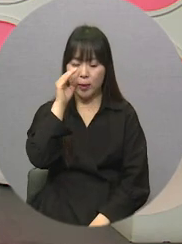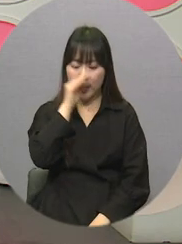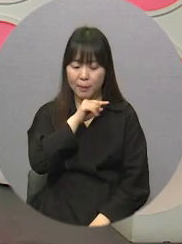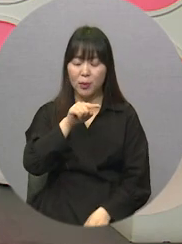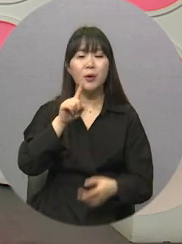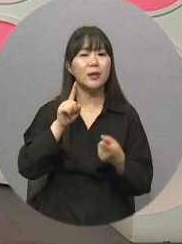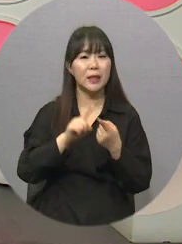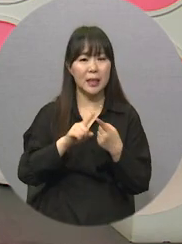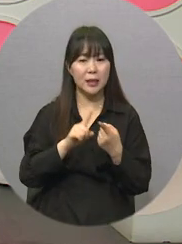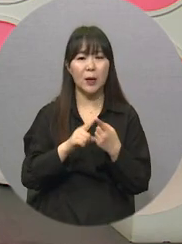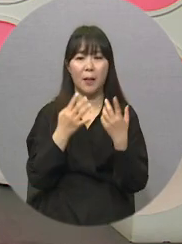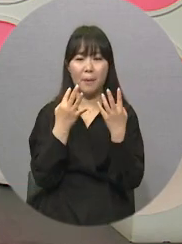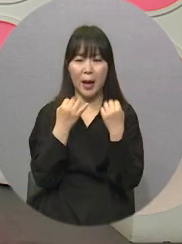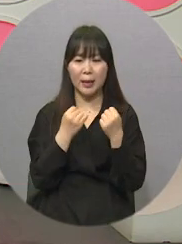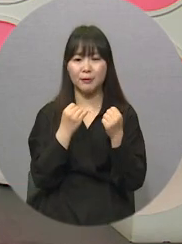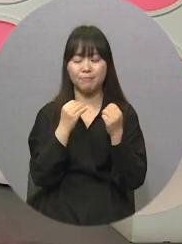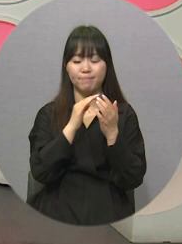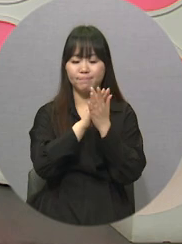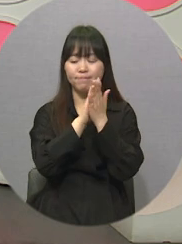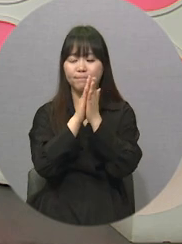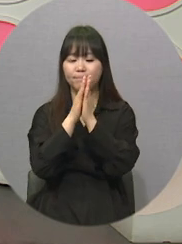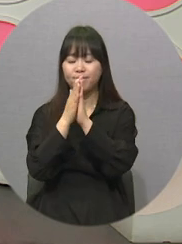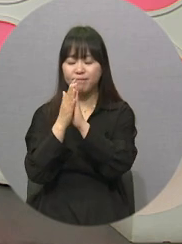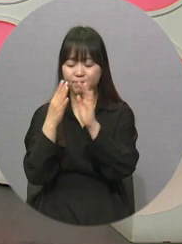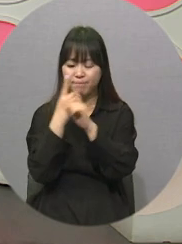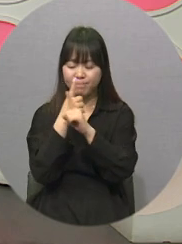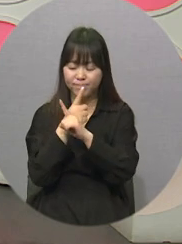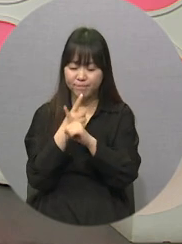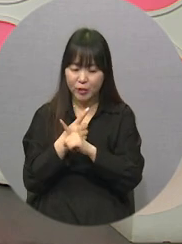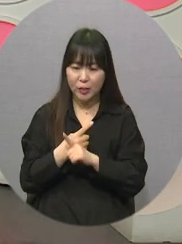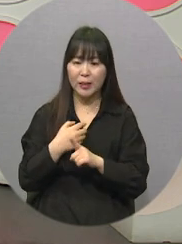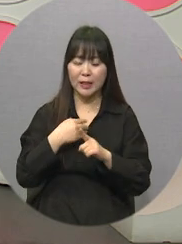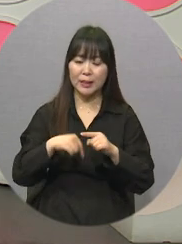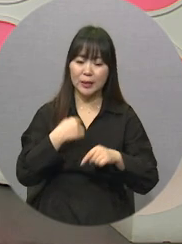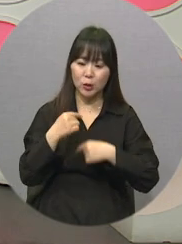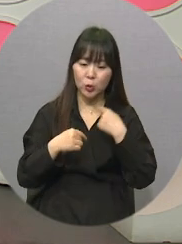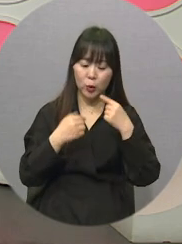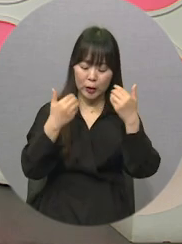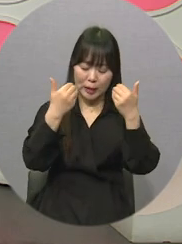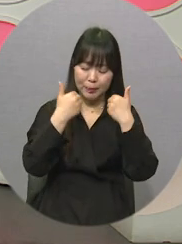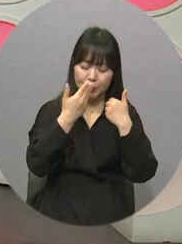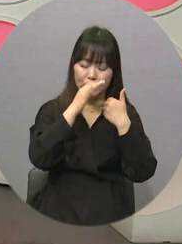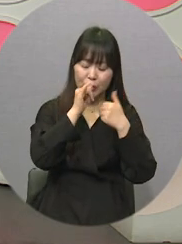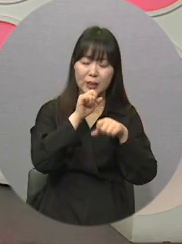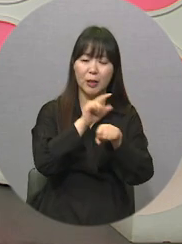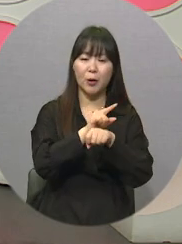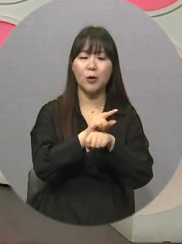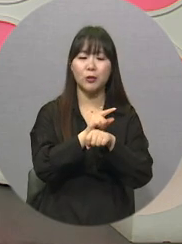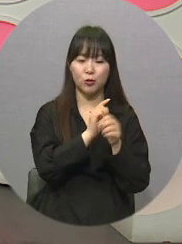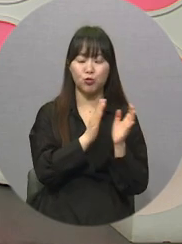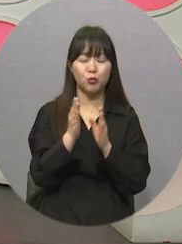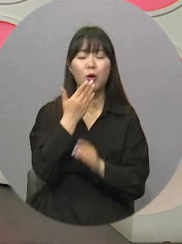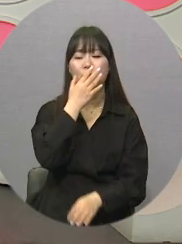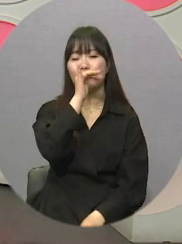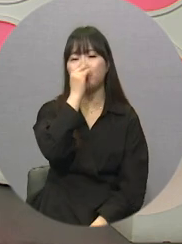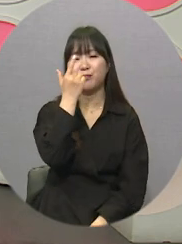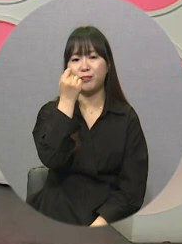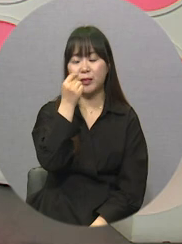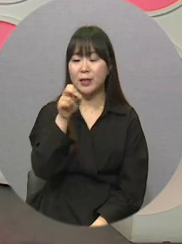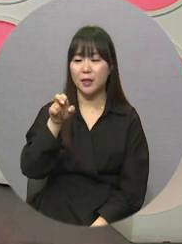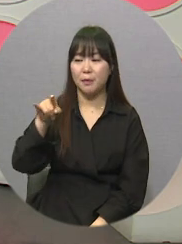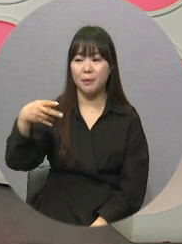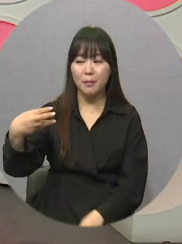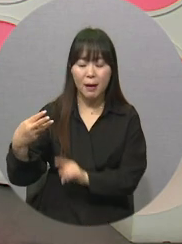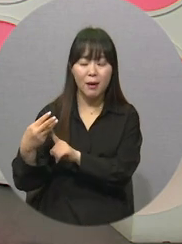점들이 되게 많이 이렇게 좋아지면서 자기 자신에게 집중할 수 있는 그런 성격을 만들게 된 것 같아서 이